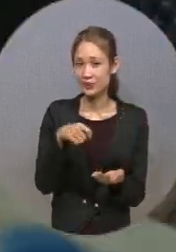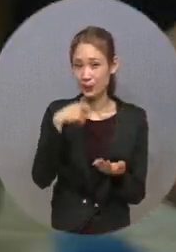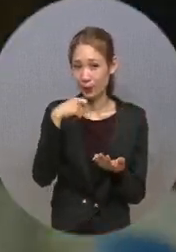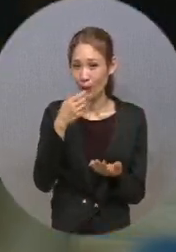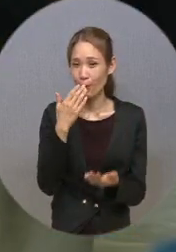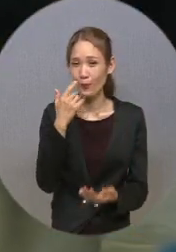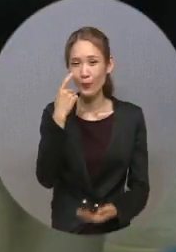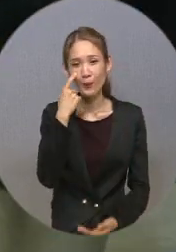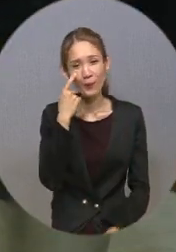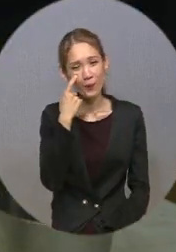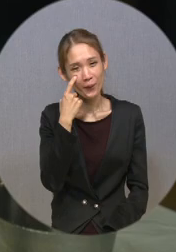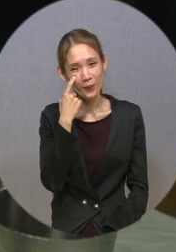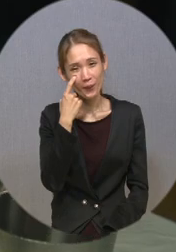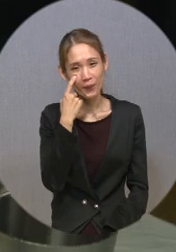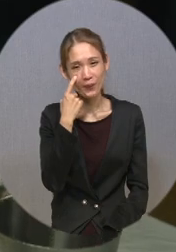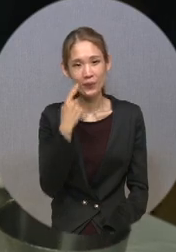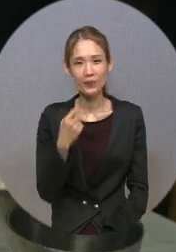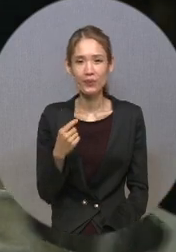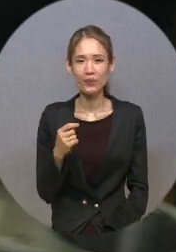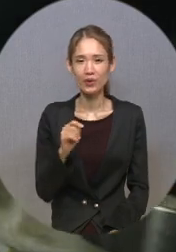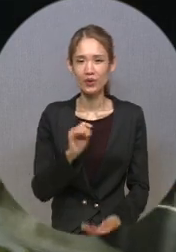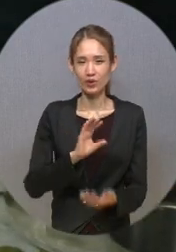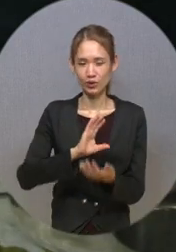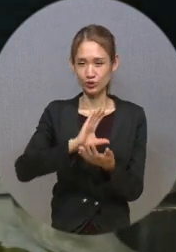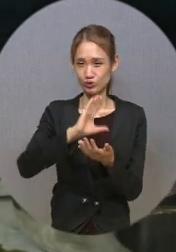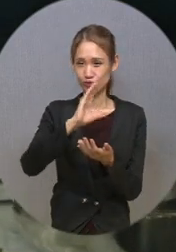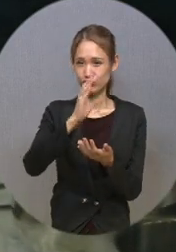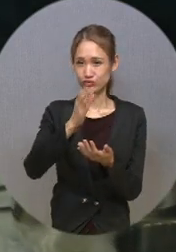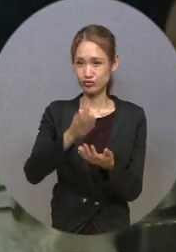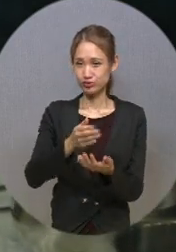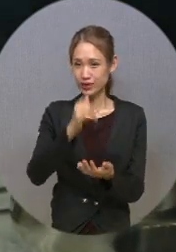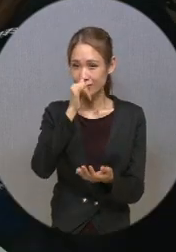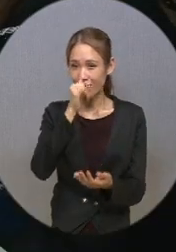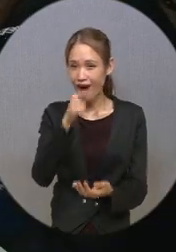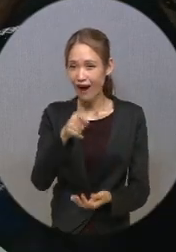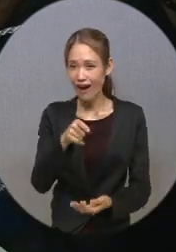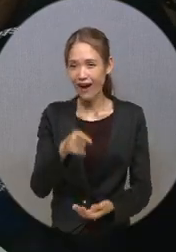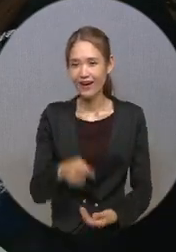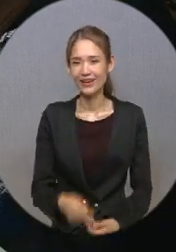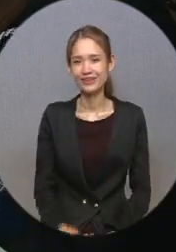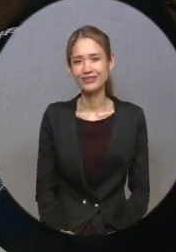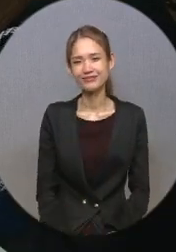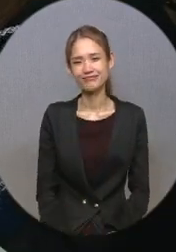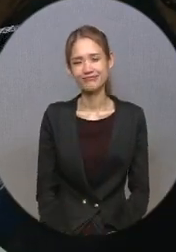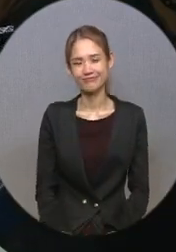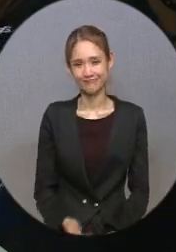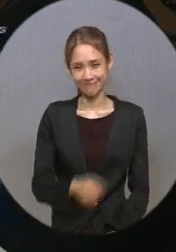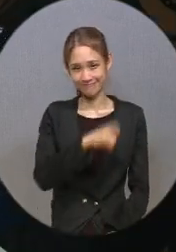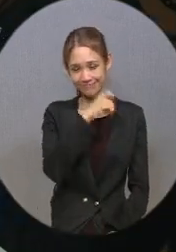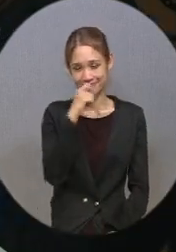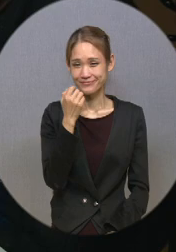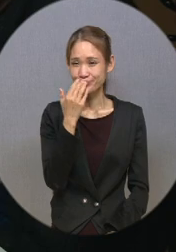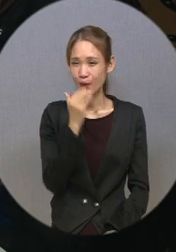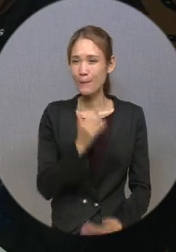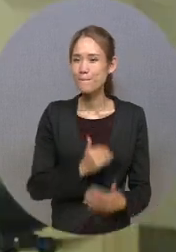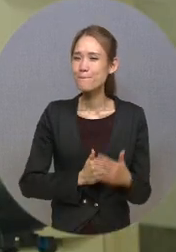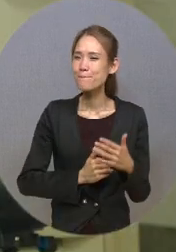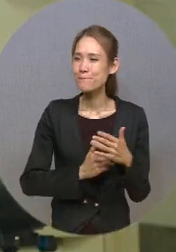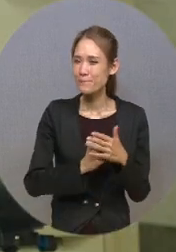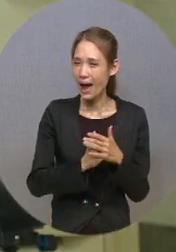봐봐. 그러니까 아까 여기 분명히 이거 뭐 산처럼 먹자고 하셨는데 산처럼 살려줘. 일단은 우리가 맛있게 먹고 이제 배가 부르니까